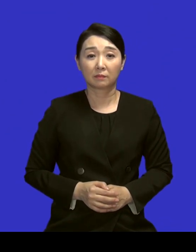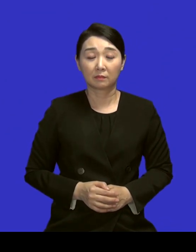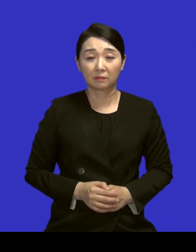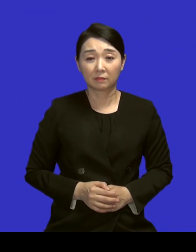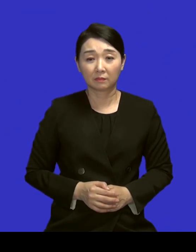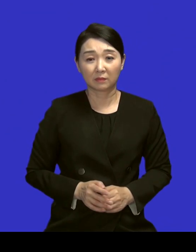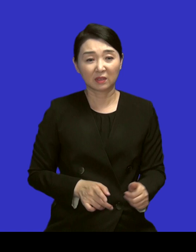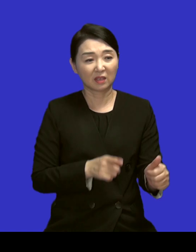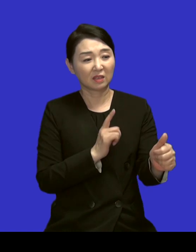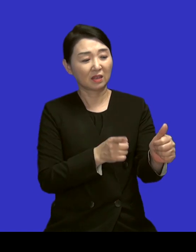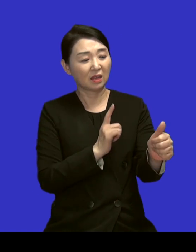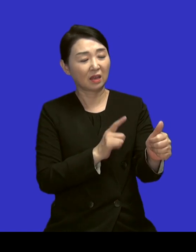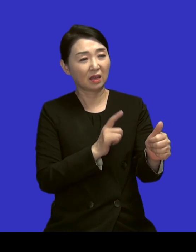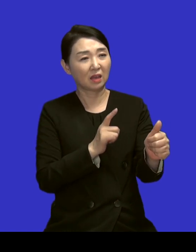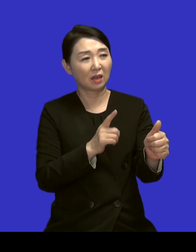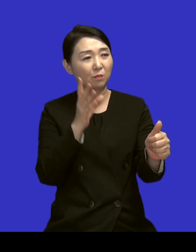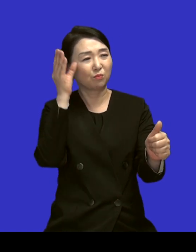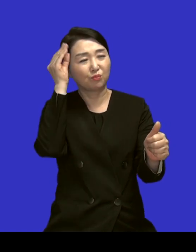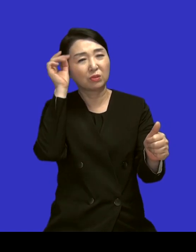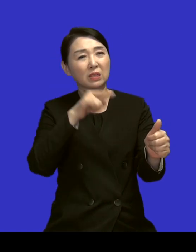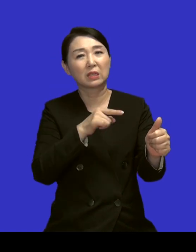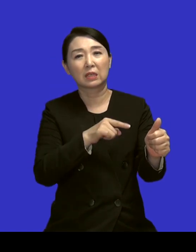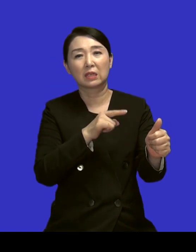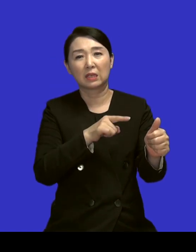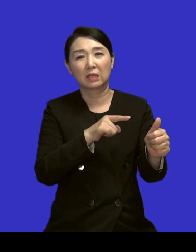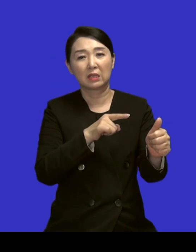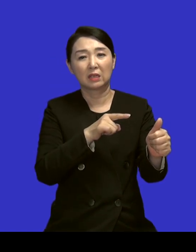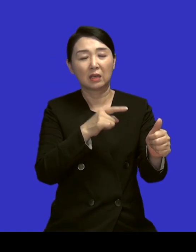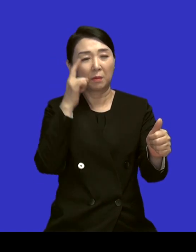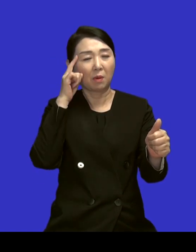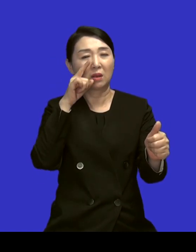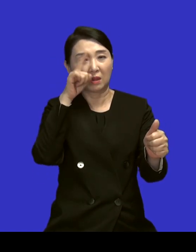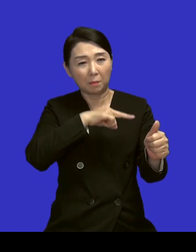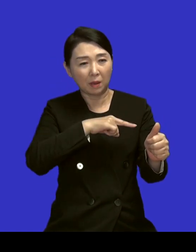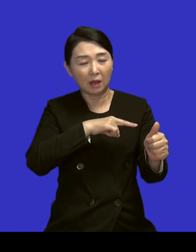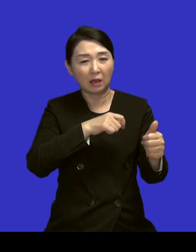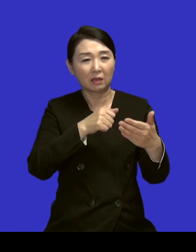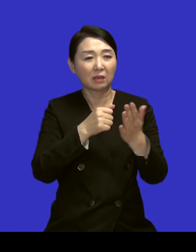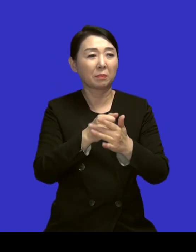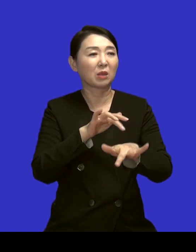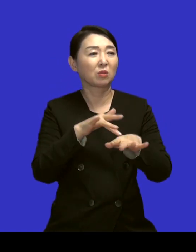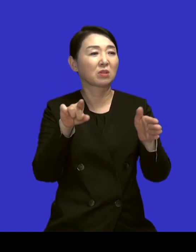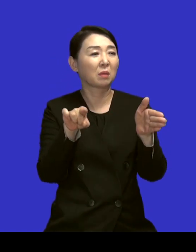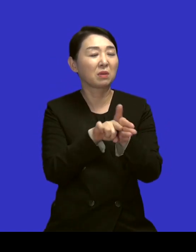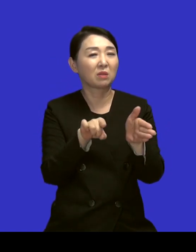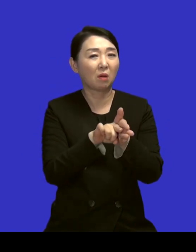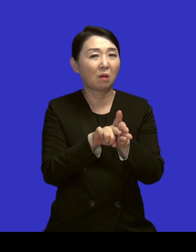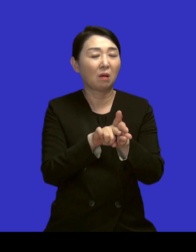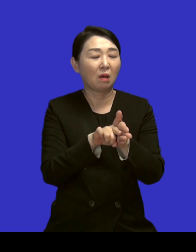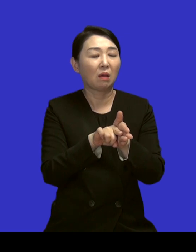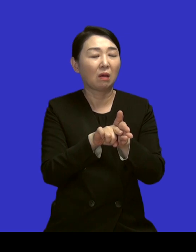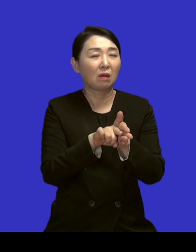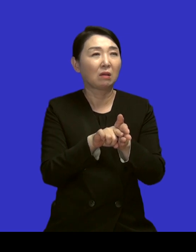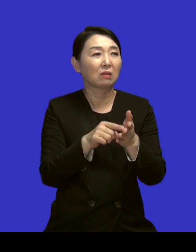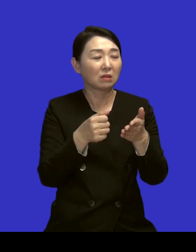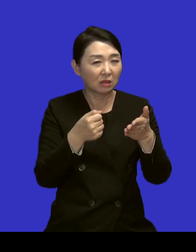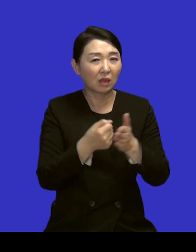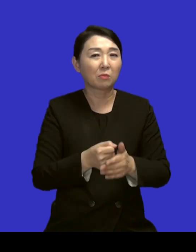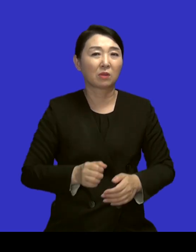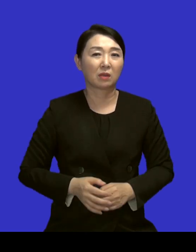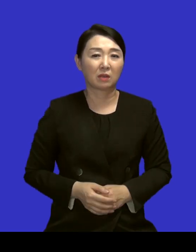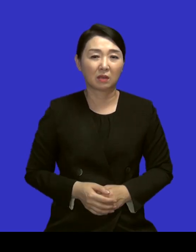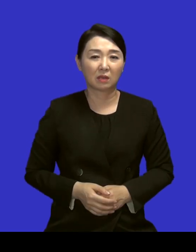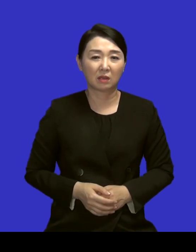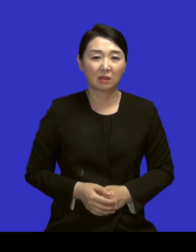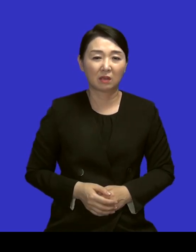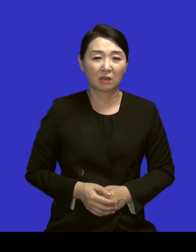저놈 같은 애들이 머리에 든 게 없으니까 허무한 미신이나 의지하면서 공부하는 거다. 신이